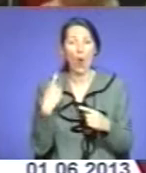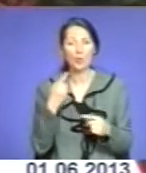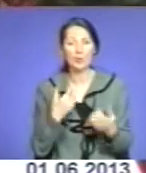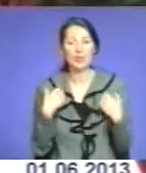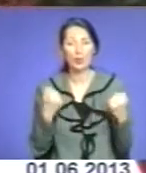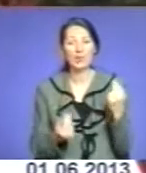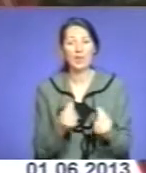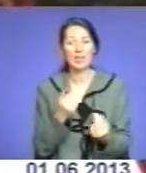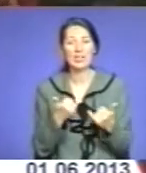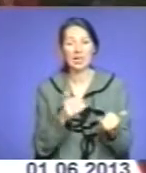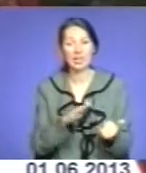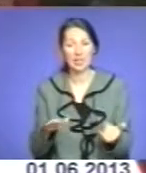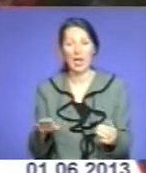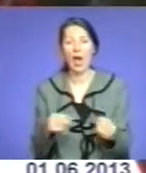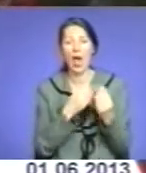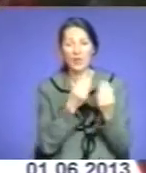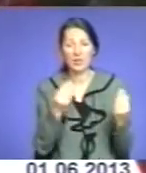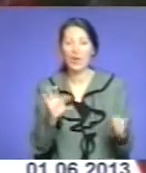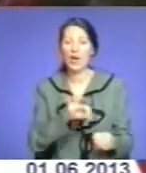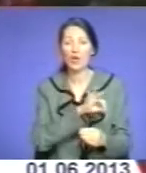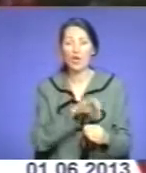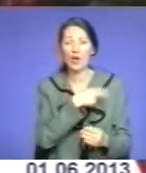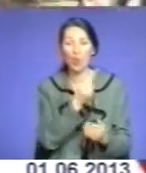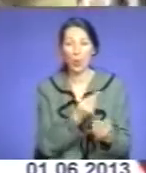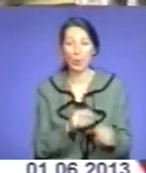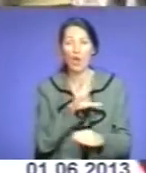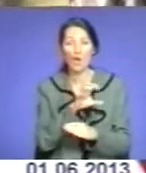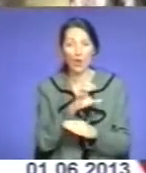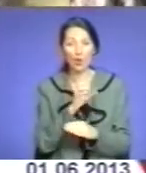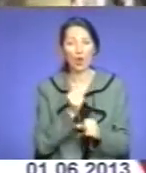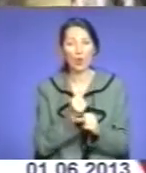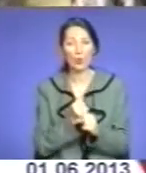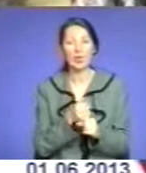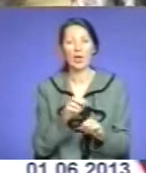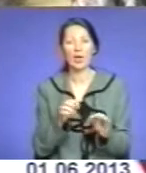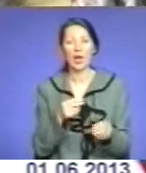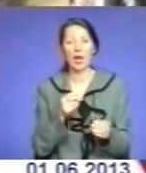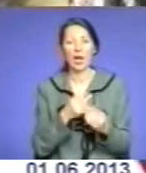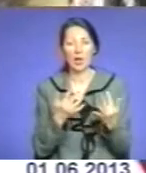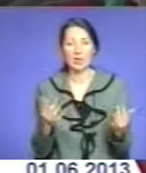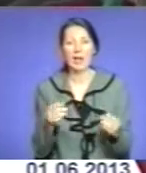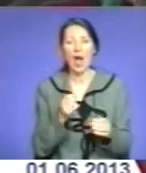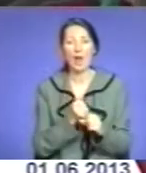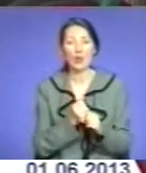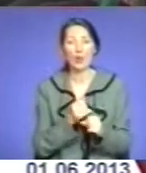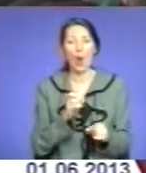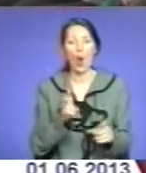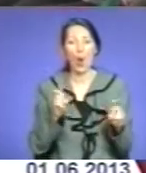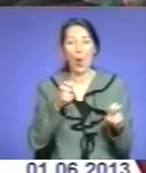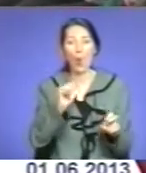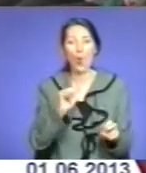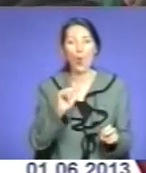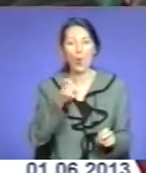дітей, виставки вишиванок, малюнків, фоторобіт, декоративних виробів «Україні дитинства», виступи